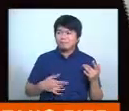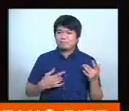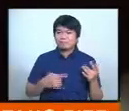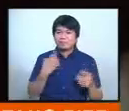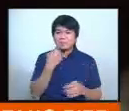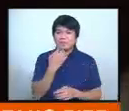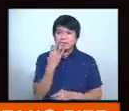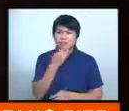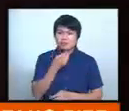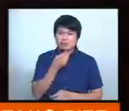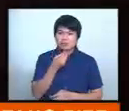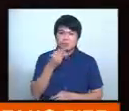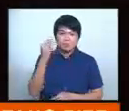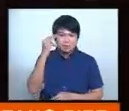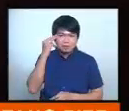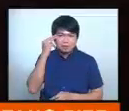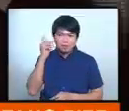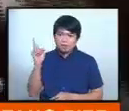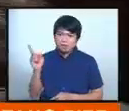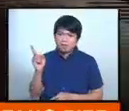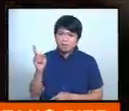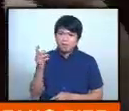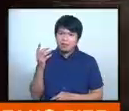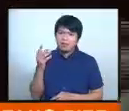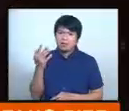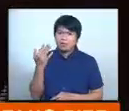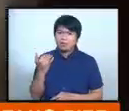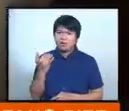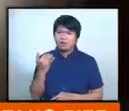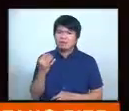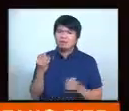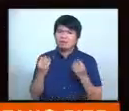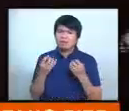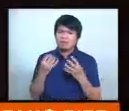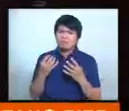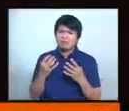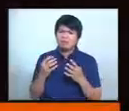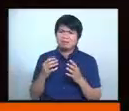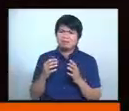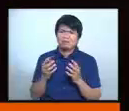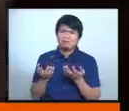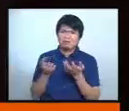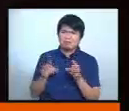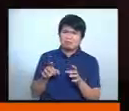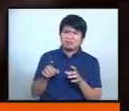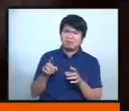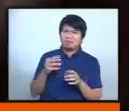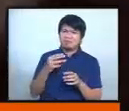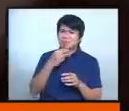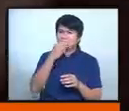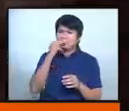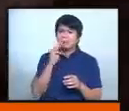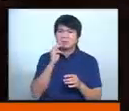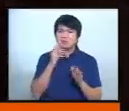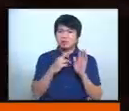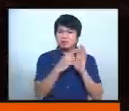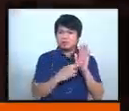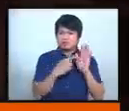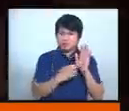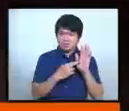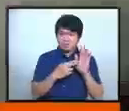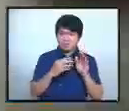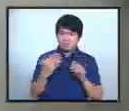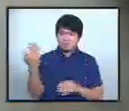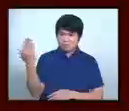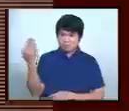Sino nga ba itong si Miguel Malvar? At bakit maraming may ayaw na si Pacquiao ang gumanap sa kanya sa pelikula?